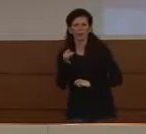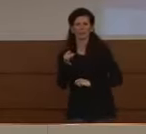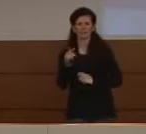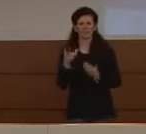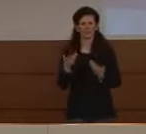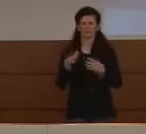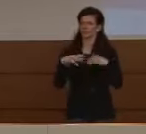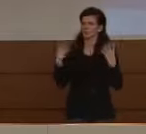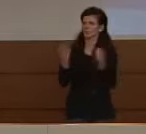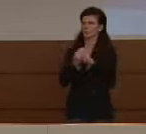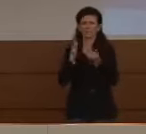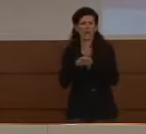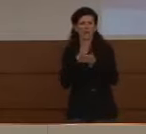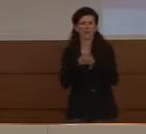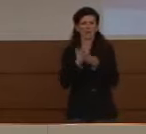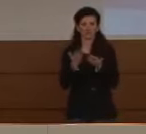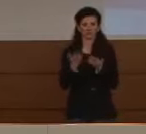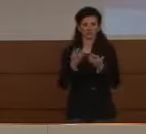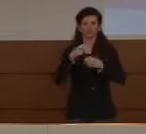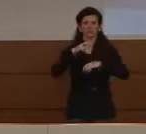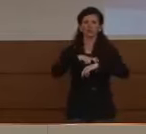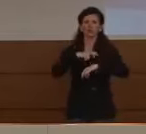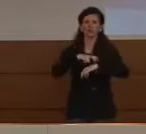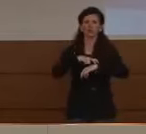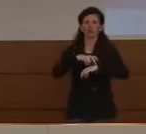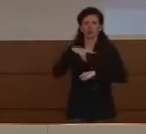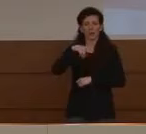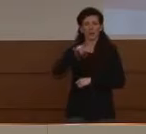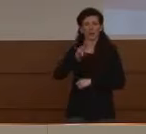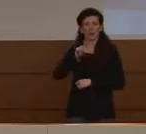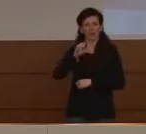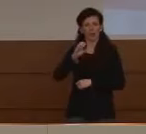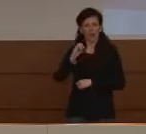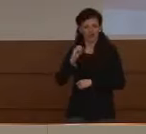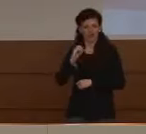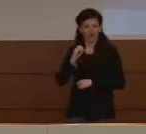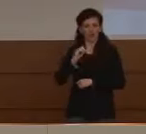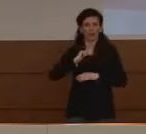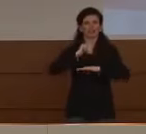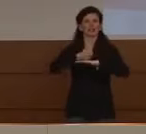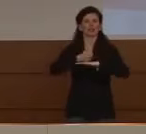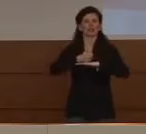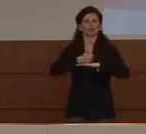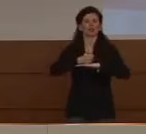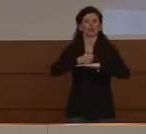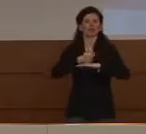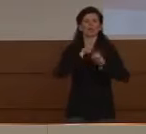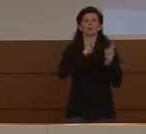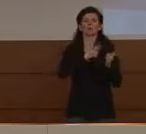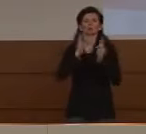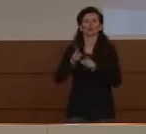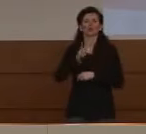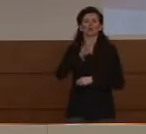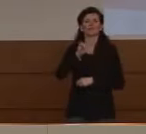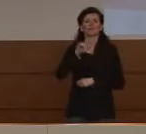il privare il dottore aurelio puleo direttore del pronto soccorso di villa sofia invece lascia lancia